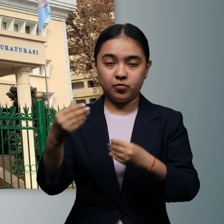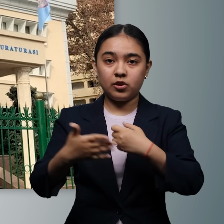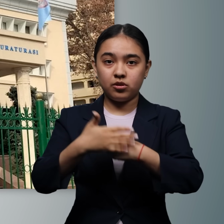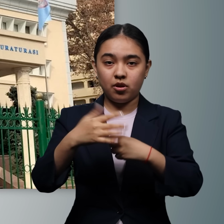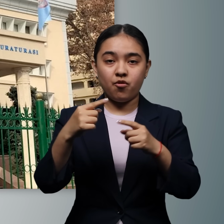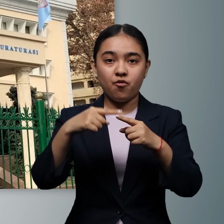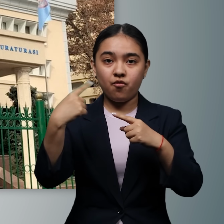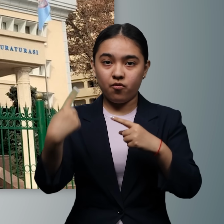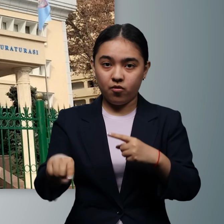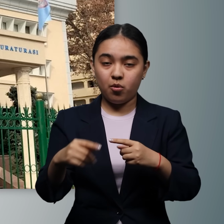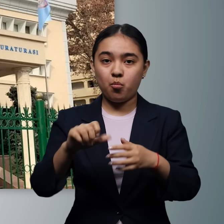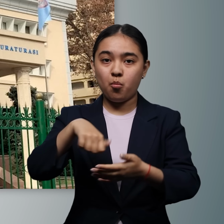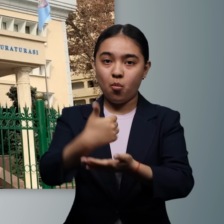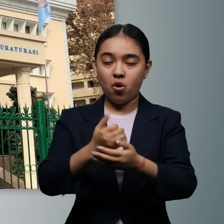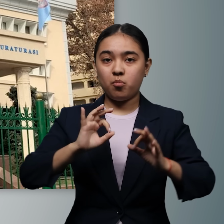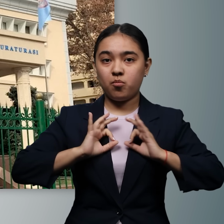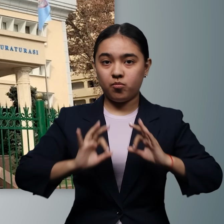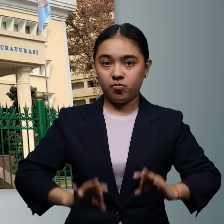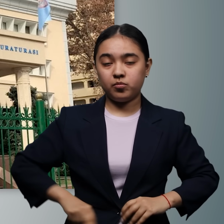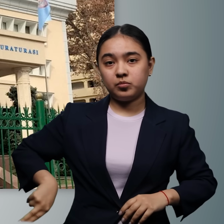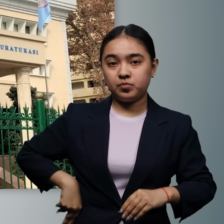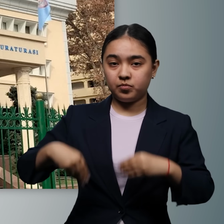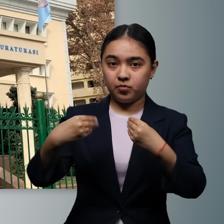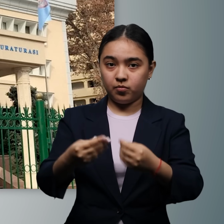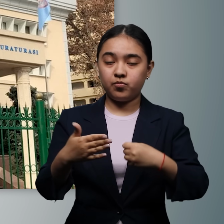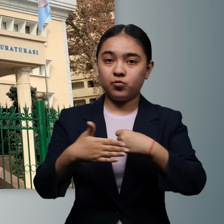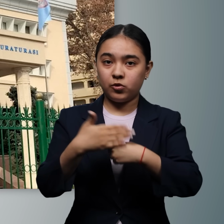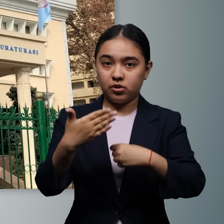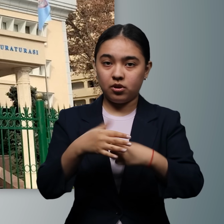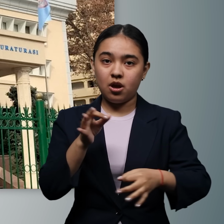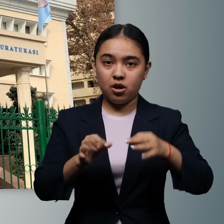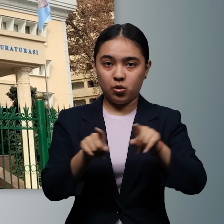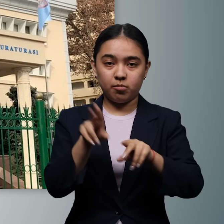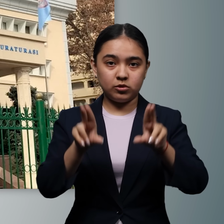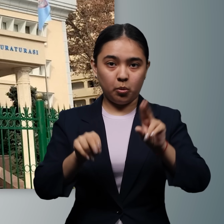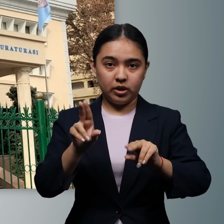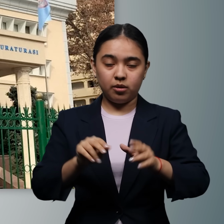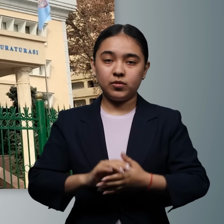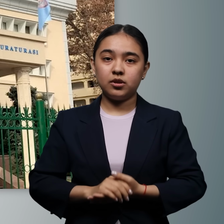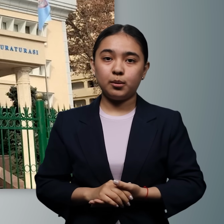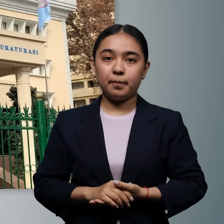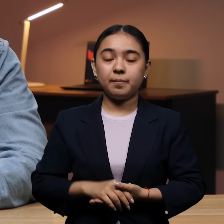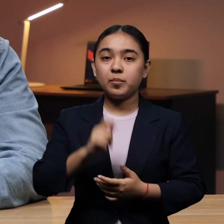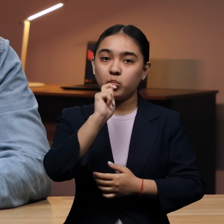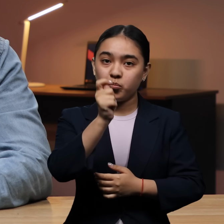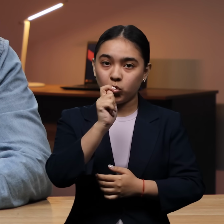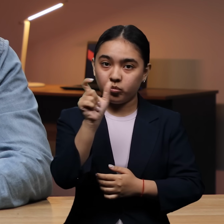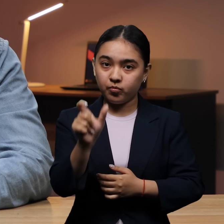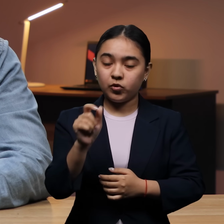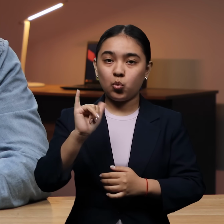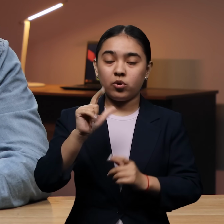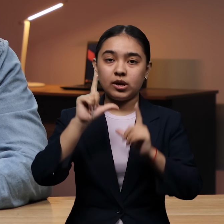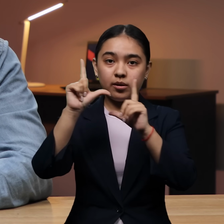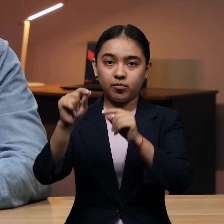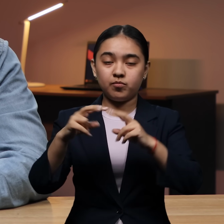berilgan jazodan farqli ravishda Bosh prokuratura mudiraga berilgan jazoni adolatli deb hisoblayapti. Muxbirimiz